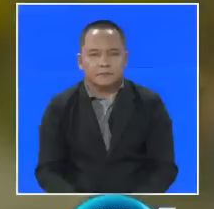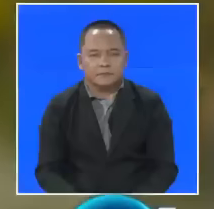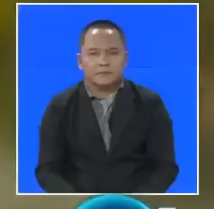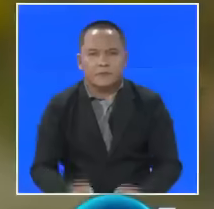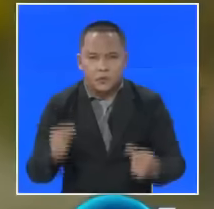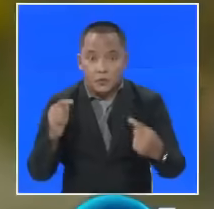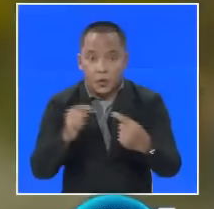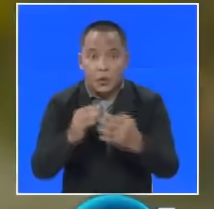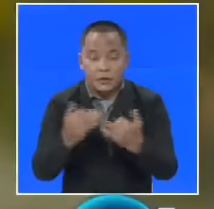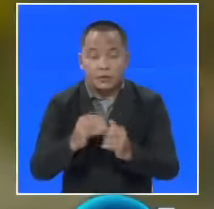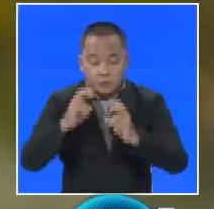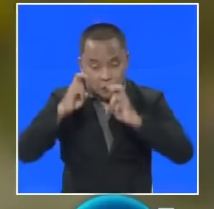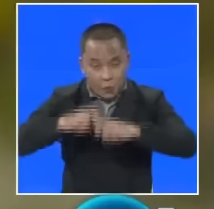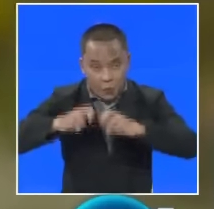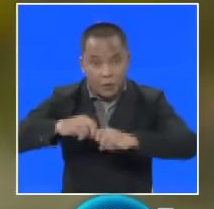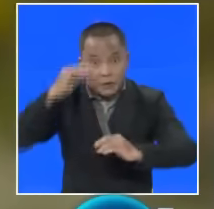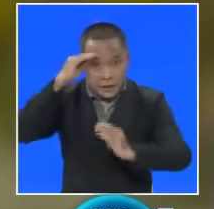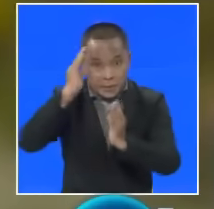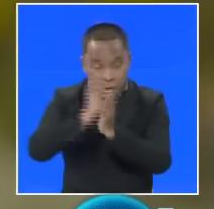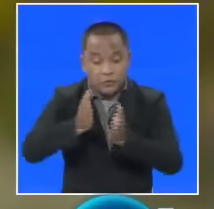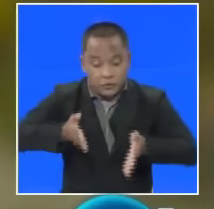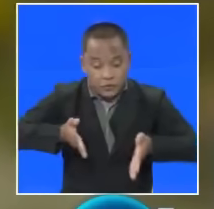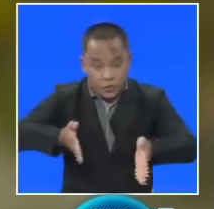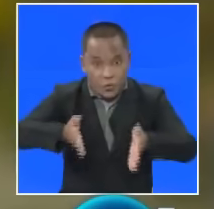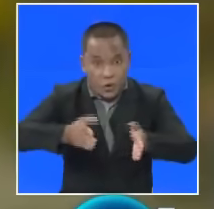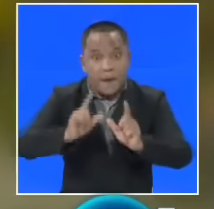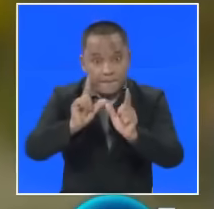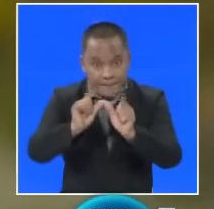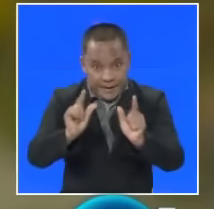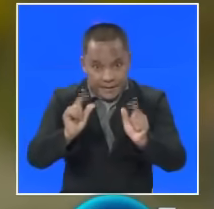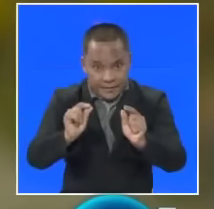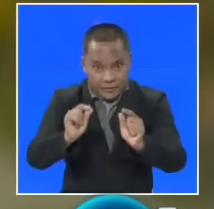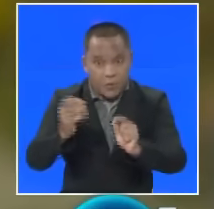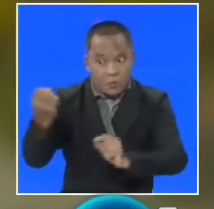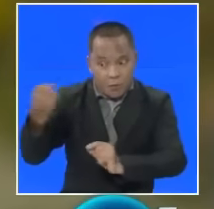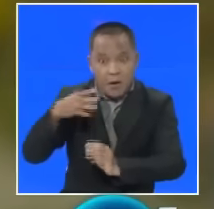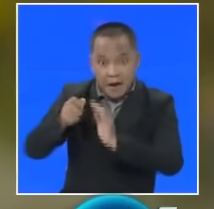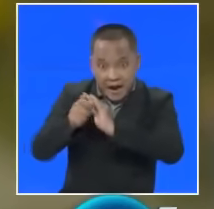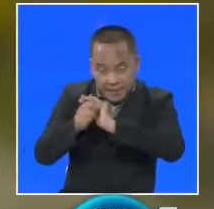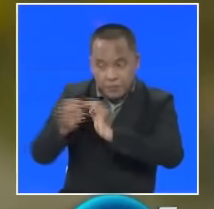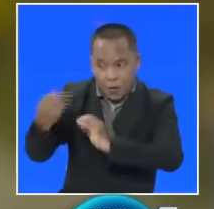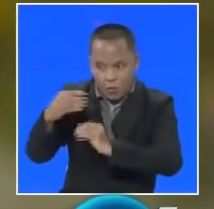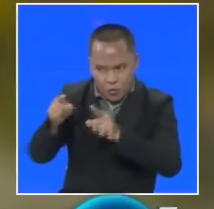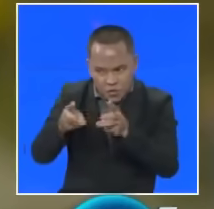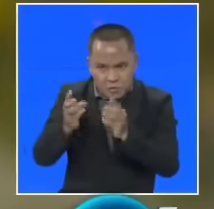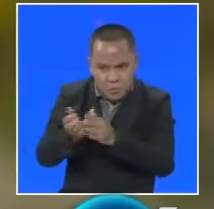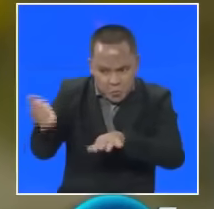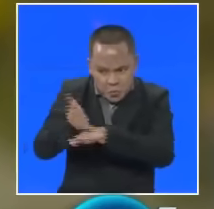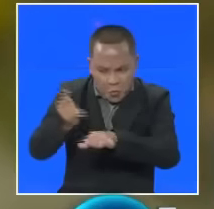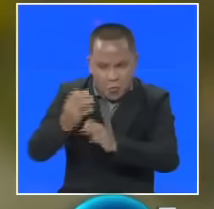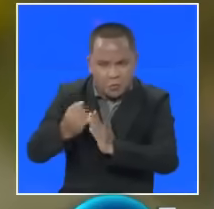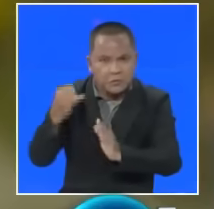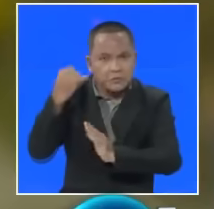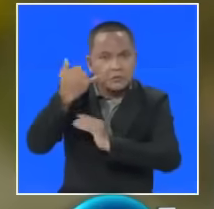เหตุการณ์นี้นะคะสืบเนื่องมาจากตำรวจทางหลวงศรีเทพจังหวัดเพชรบูรณ์เขาได้รับแจ้งจากสายลับบอกว่าเดี๋ยวจะมีขบวนการขนแรงงานต่างด้าวหล